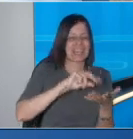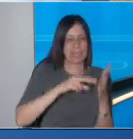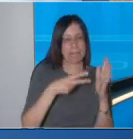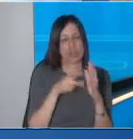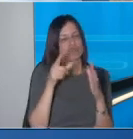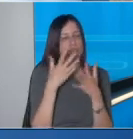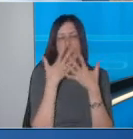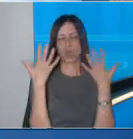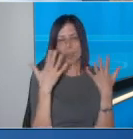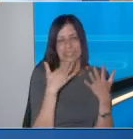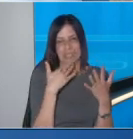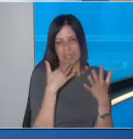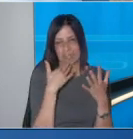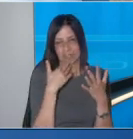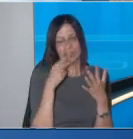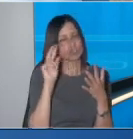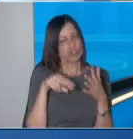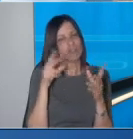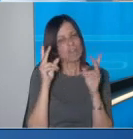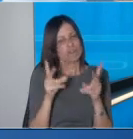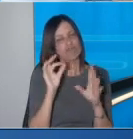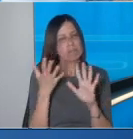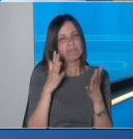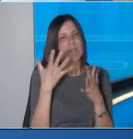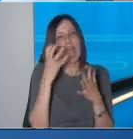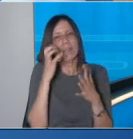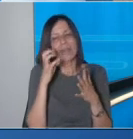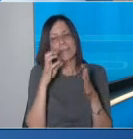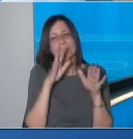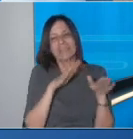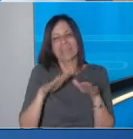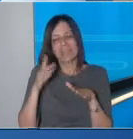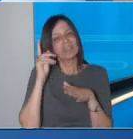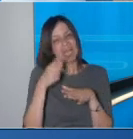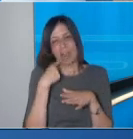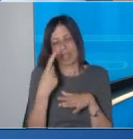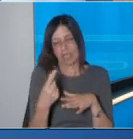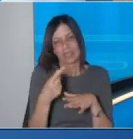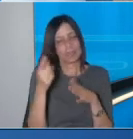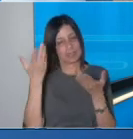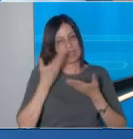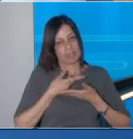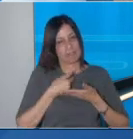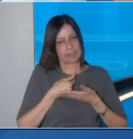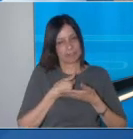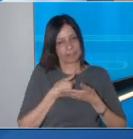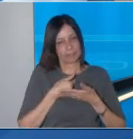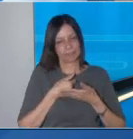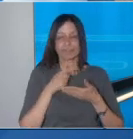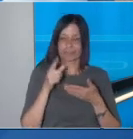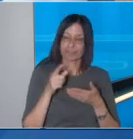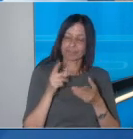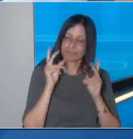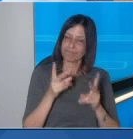ענק, הוא עצום. יש לו פוטנציאל של אזור 40 מנדטים, והיה צריך להגיד להם, רבותיי, נתתם לי את הוואוצ'ר